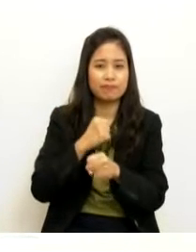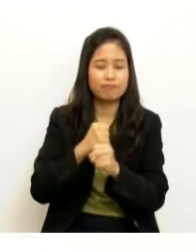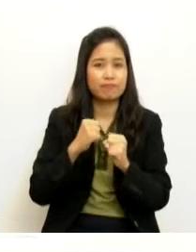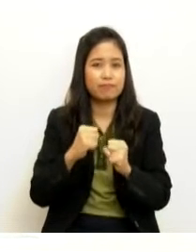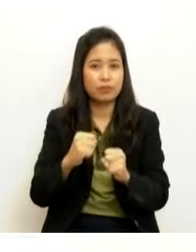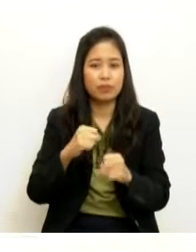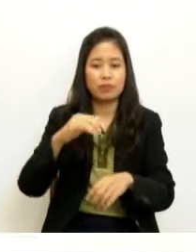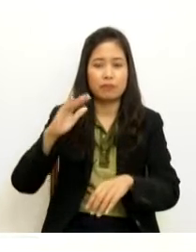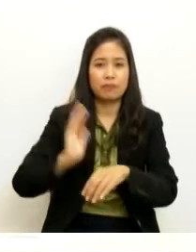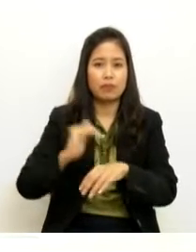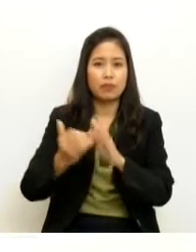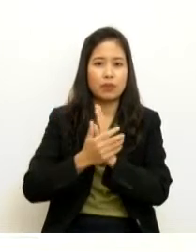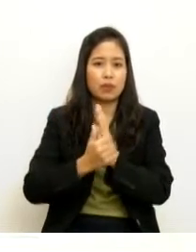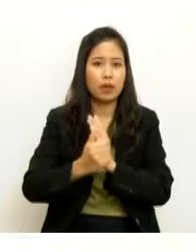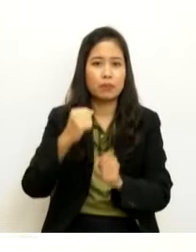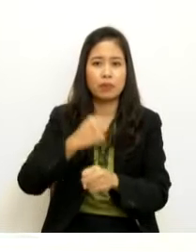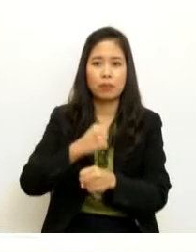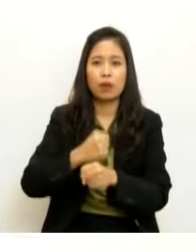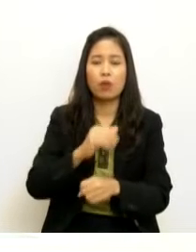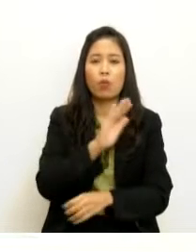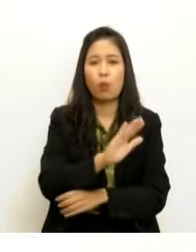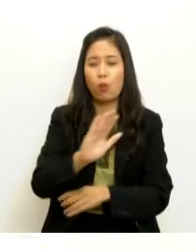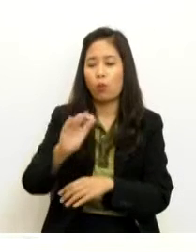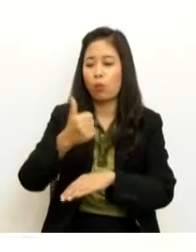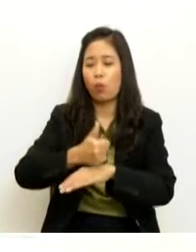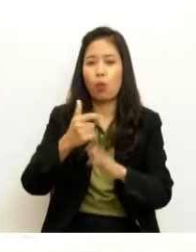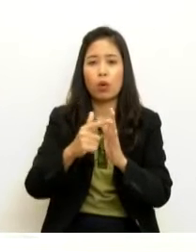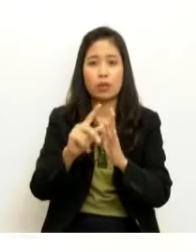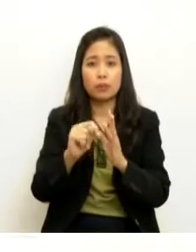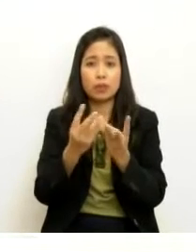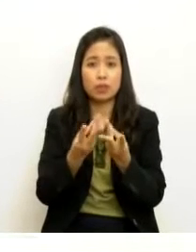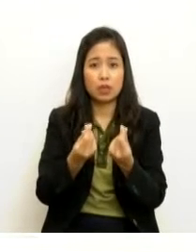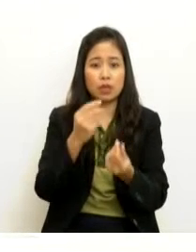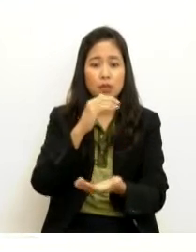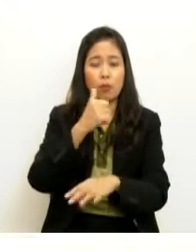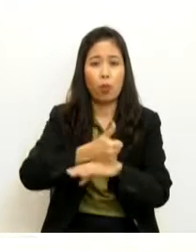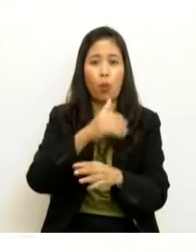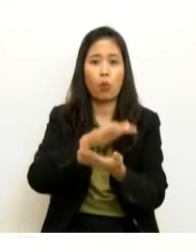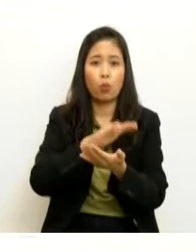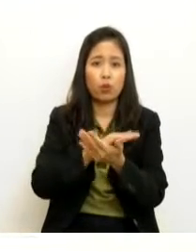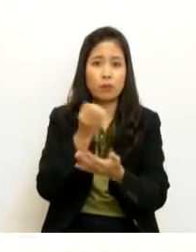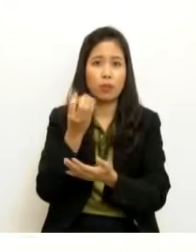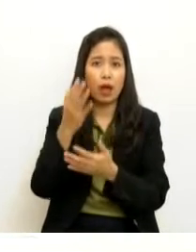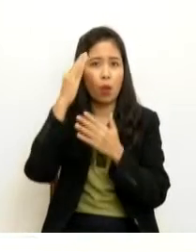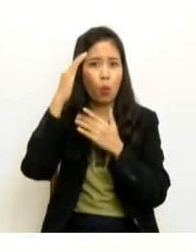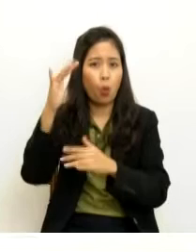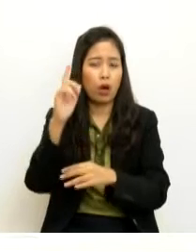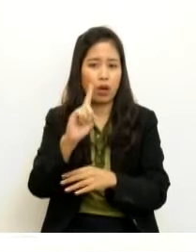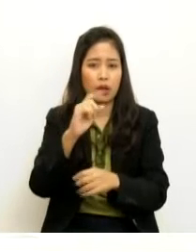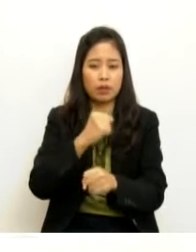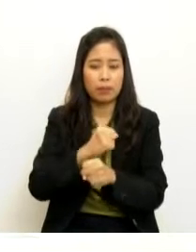พของการดำเนินงานของท่านผู้อำนวยการเขตและผู้อำนวยการโรงเรียนเป็นอย่างมากผมหวังเป็นอย่างยิ่งว่าการทำงานตร